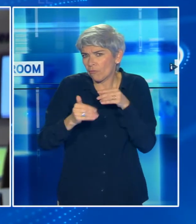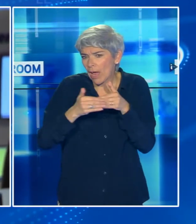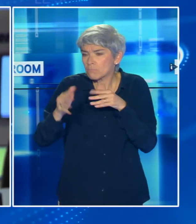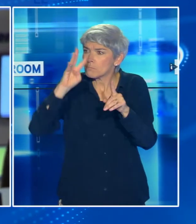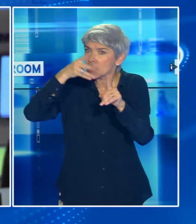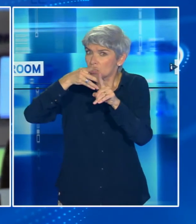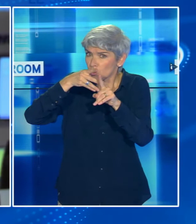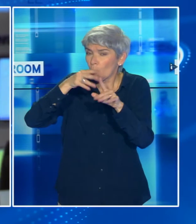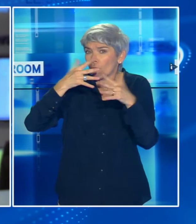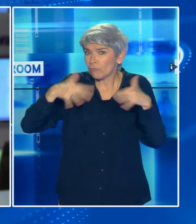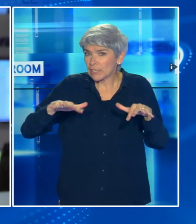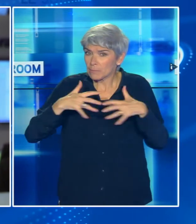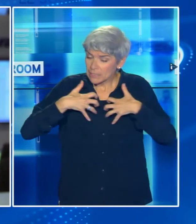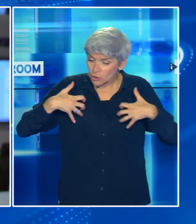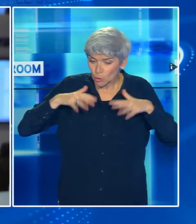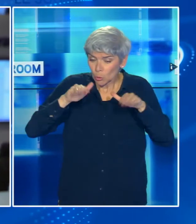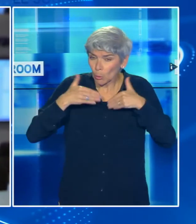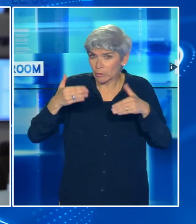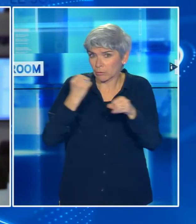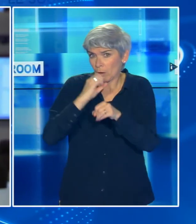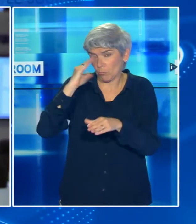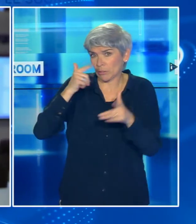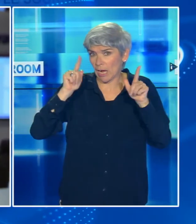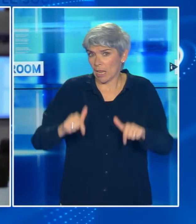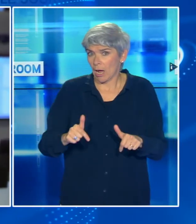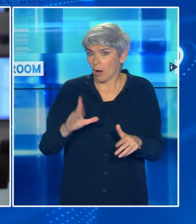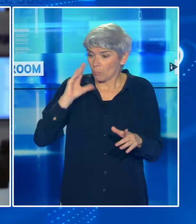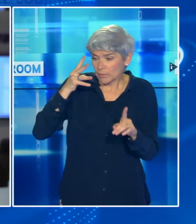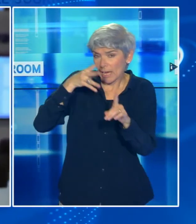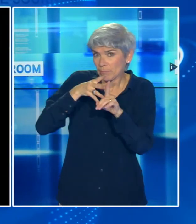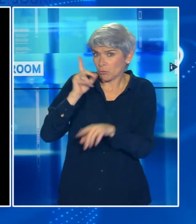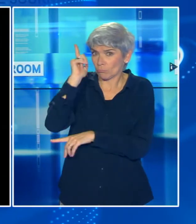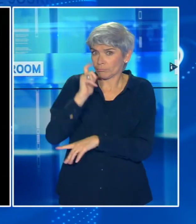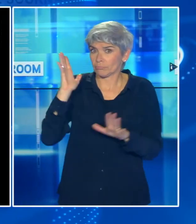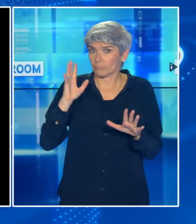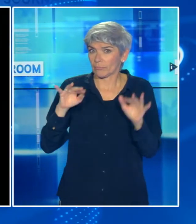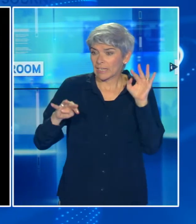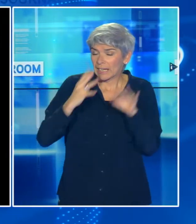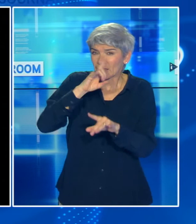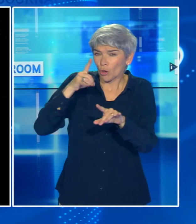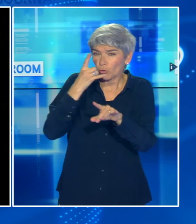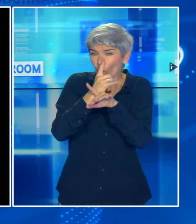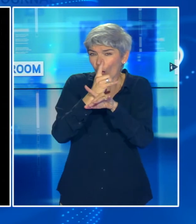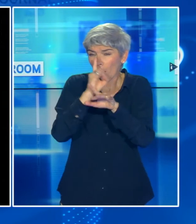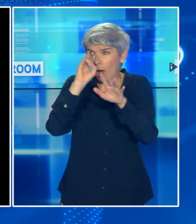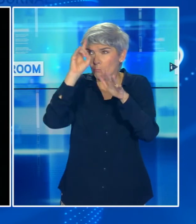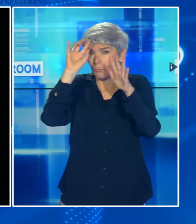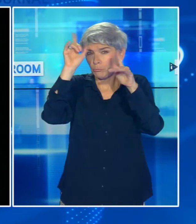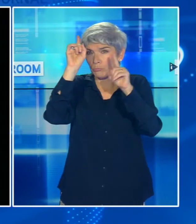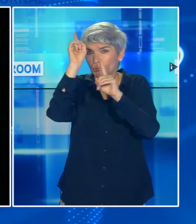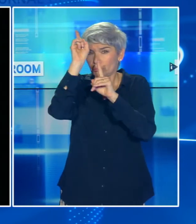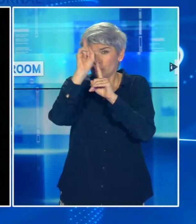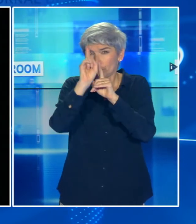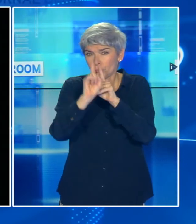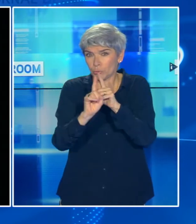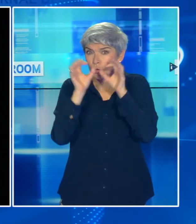peut-être terminée, mais la science va continuer. C'est pour ça que nous sommes là, c'est pour ça que cette mission a été lancée. 14 heures de descente avant l'impact.